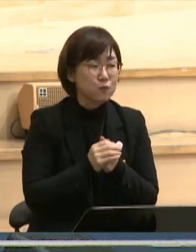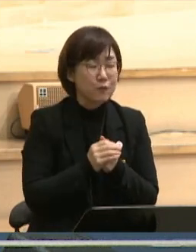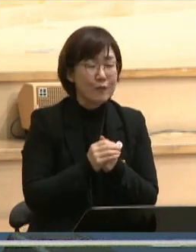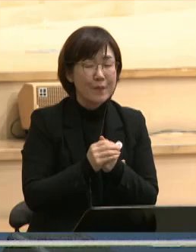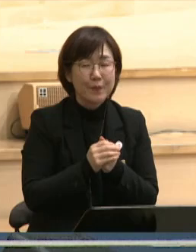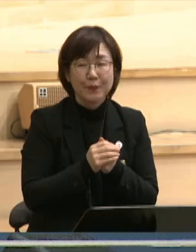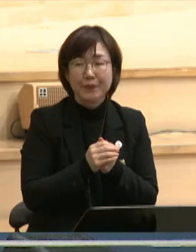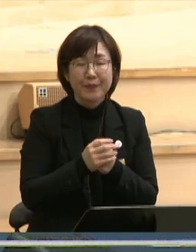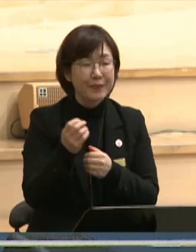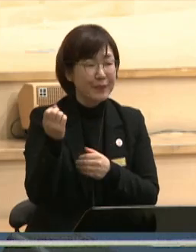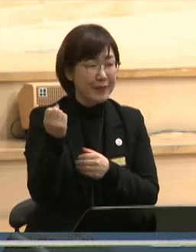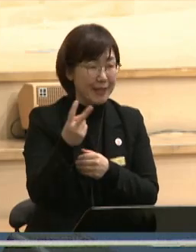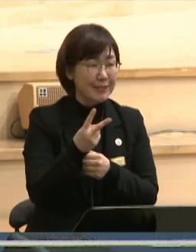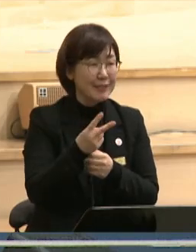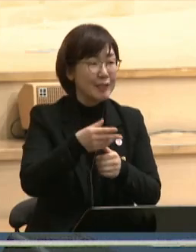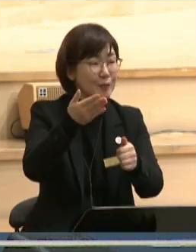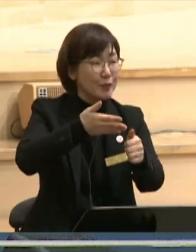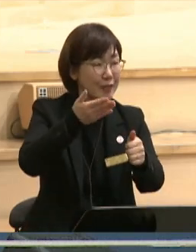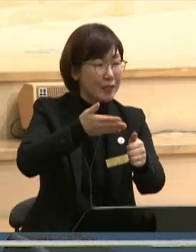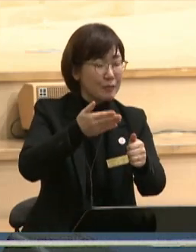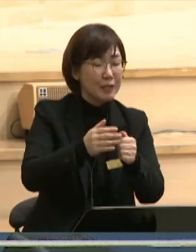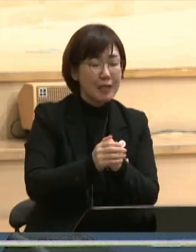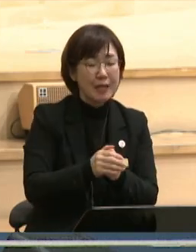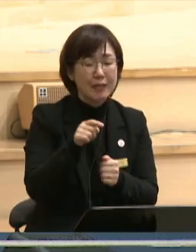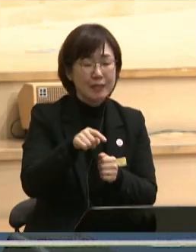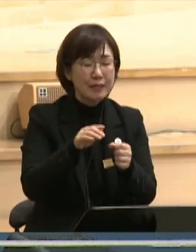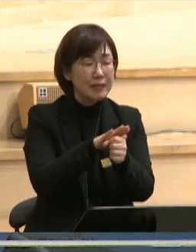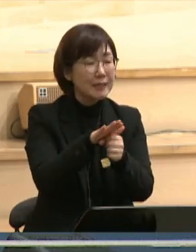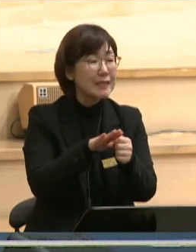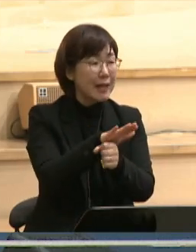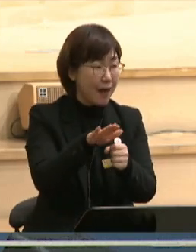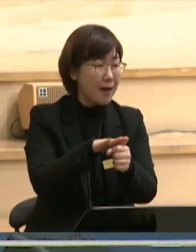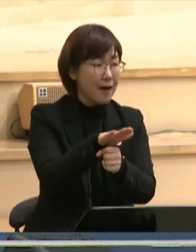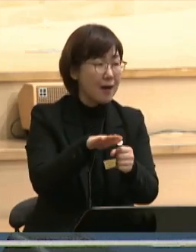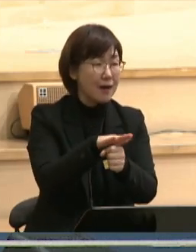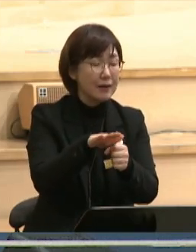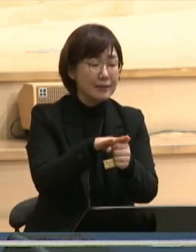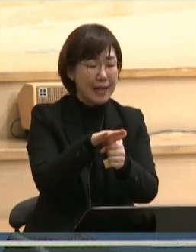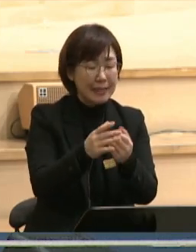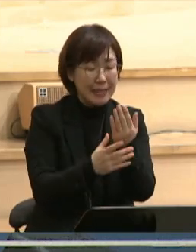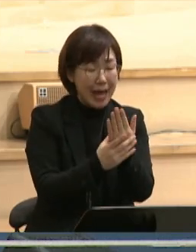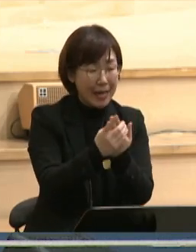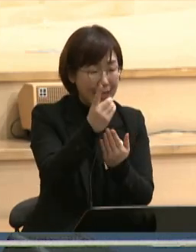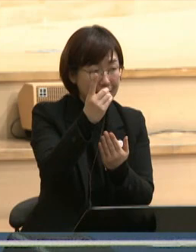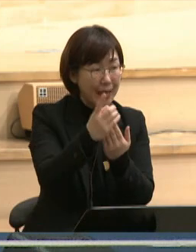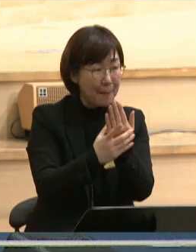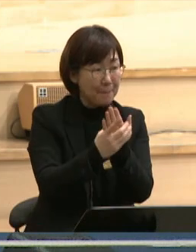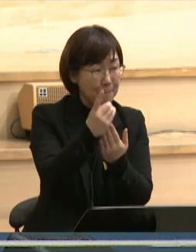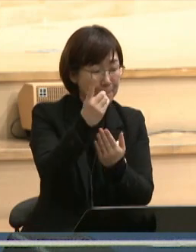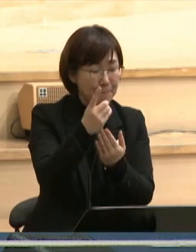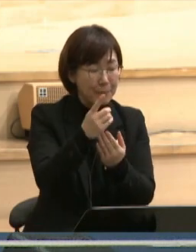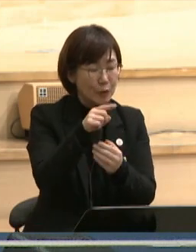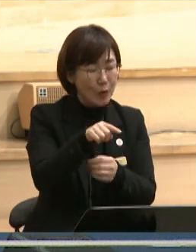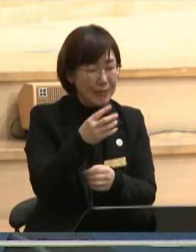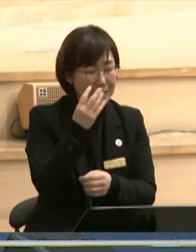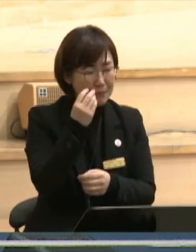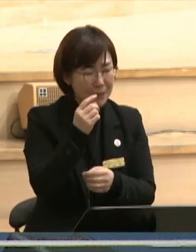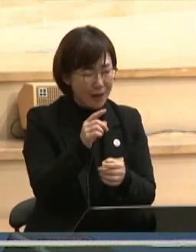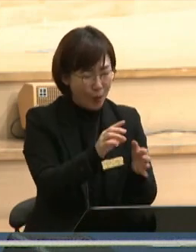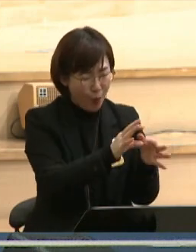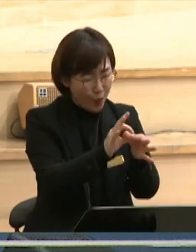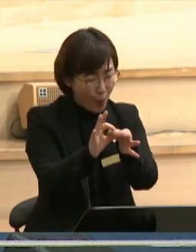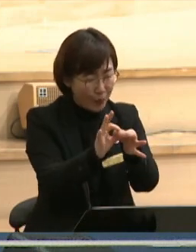다시 말씀드리지만이 사랑은 이 하나되면 이 신비한